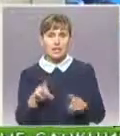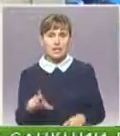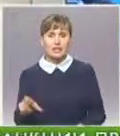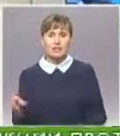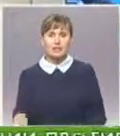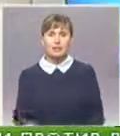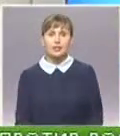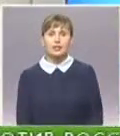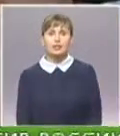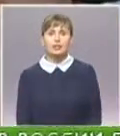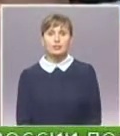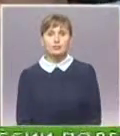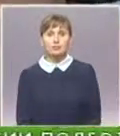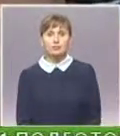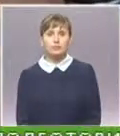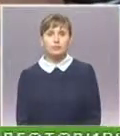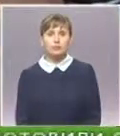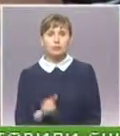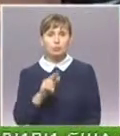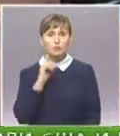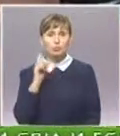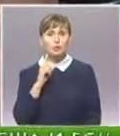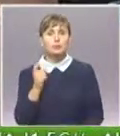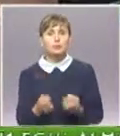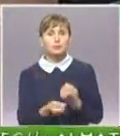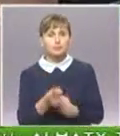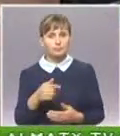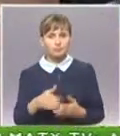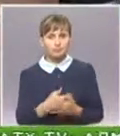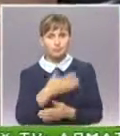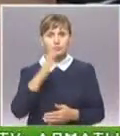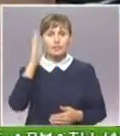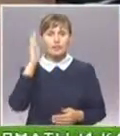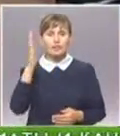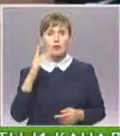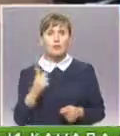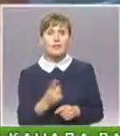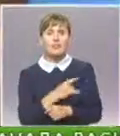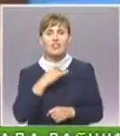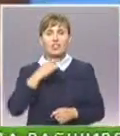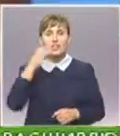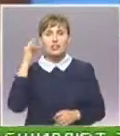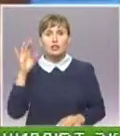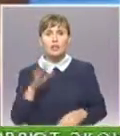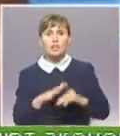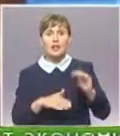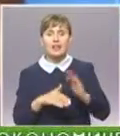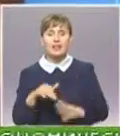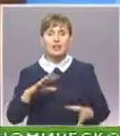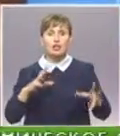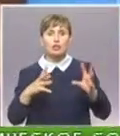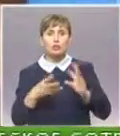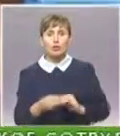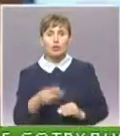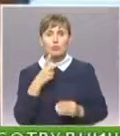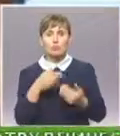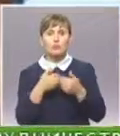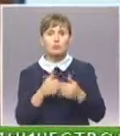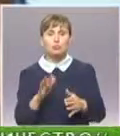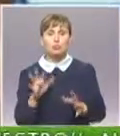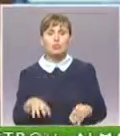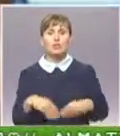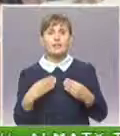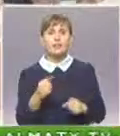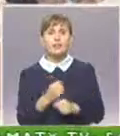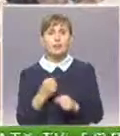специалистов. У молодежи появились новые перспективы. Впервые в казахстанской практике итоговую оценку выпускника будут